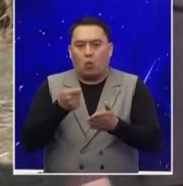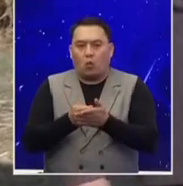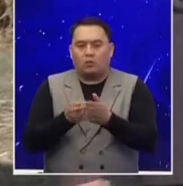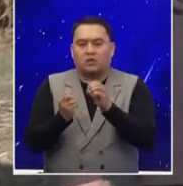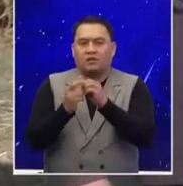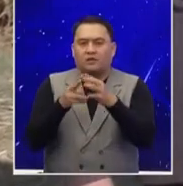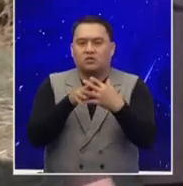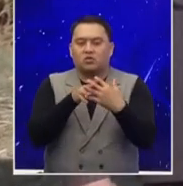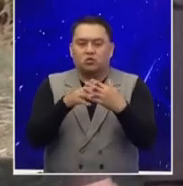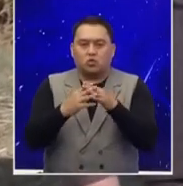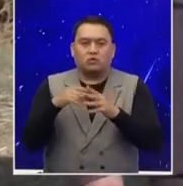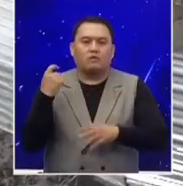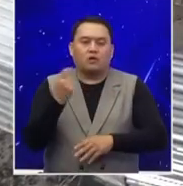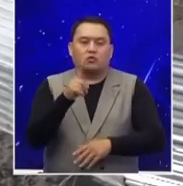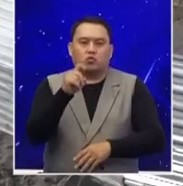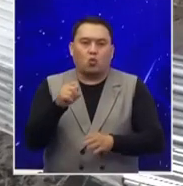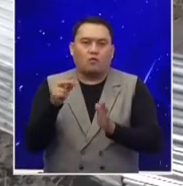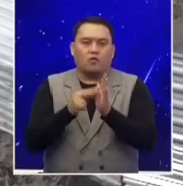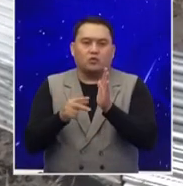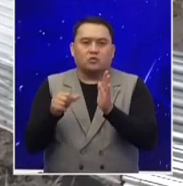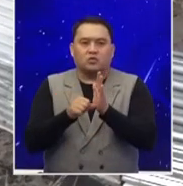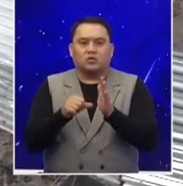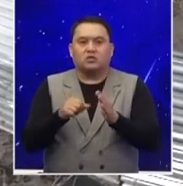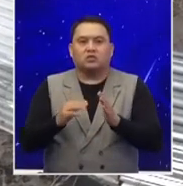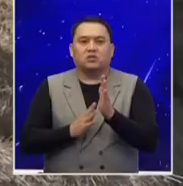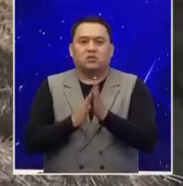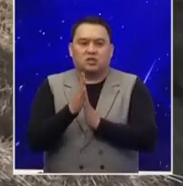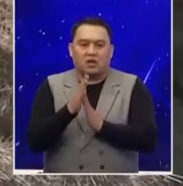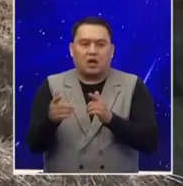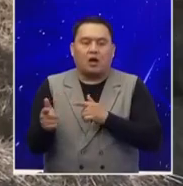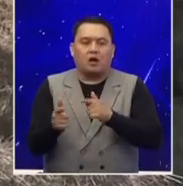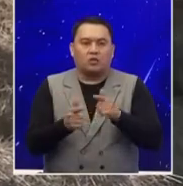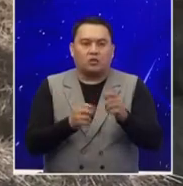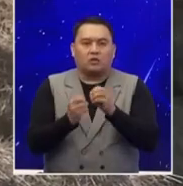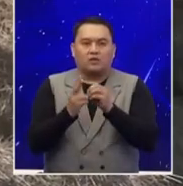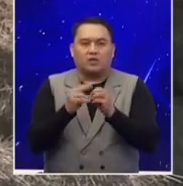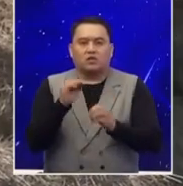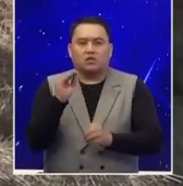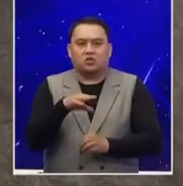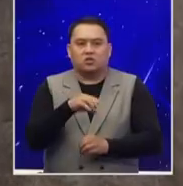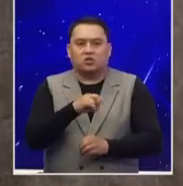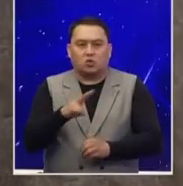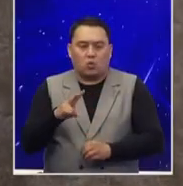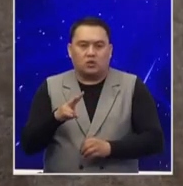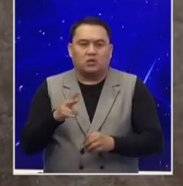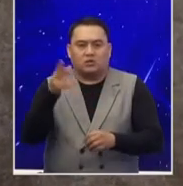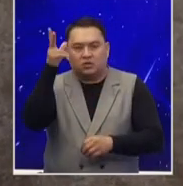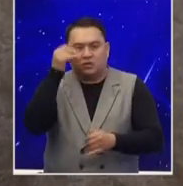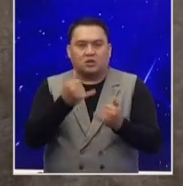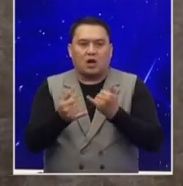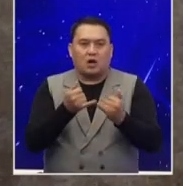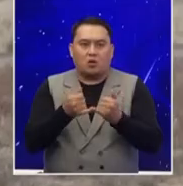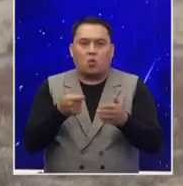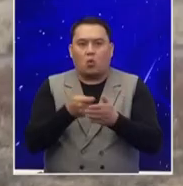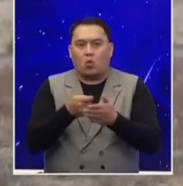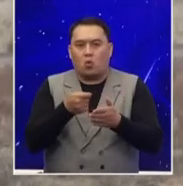12 сельских округах заготовлено 186 тысяч тонн сена и люцерны, 19 тысяч тонн соломы, 13 тонн зерновых кормов. Часть из них